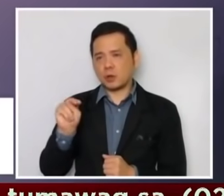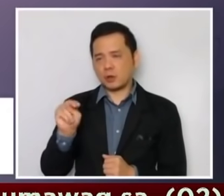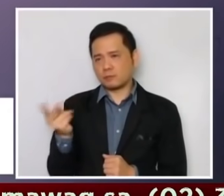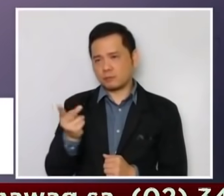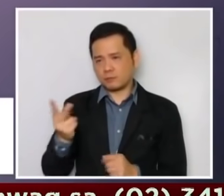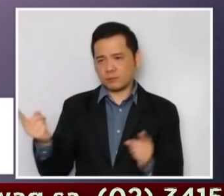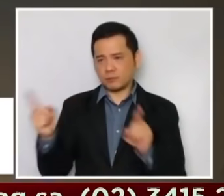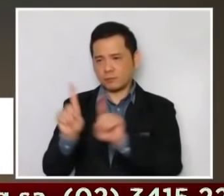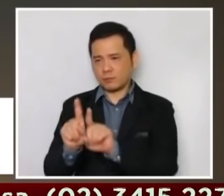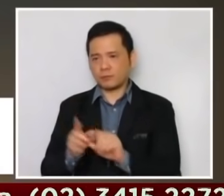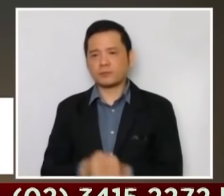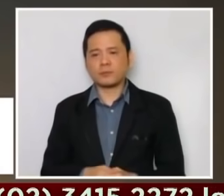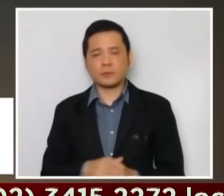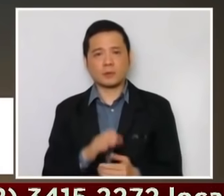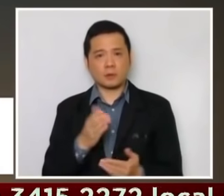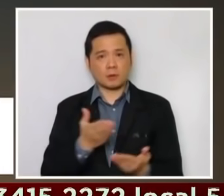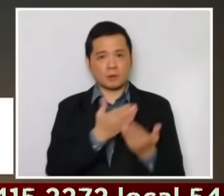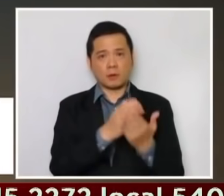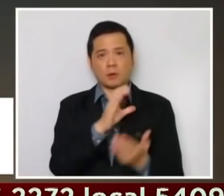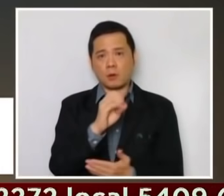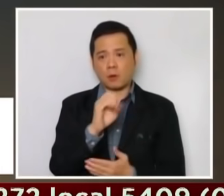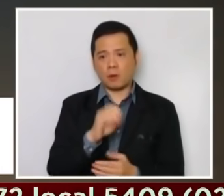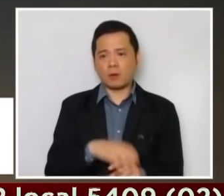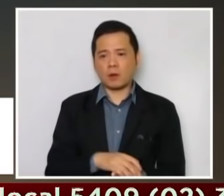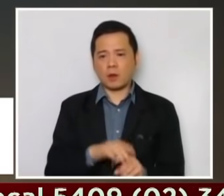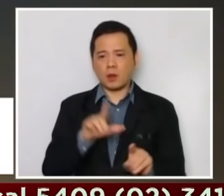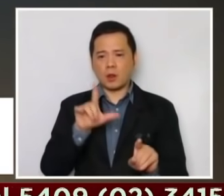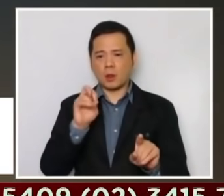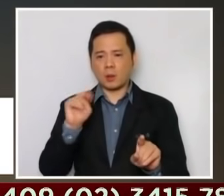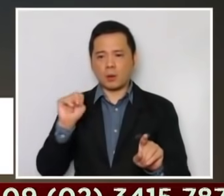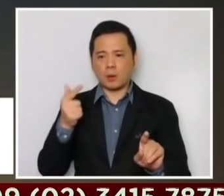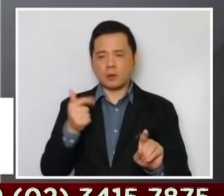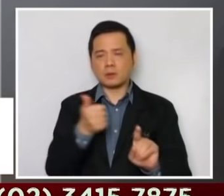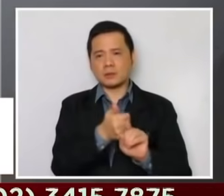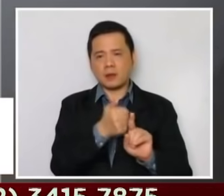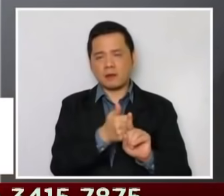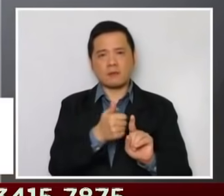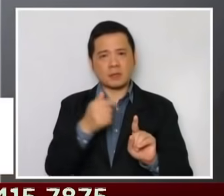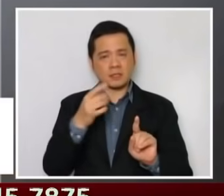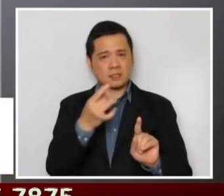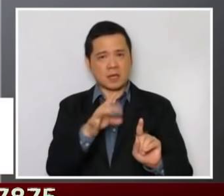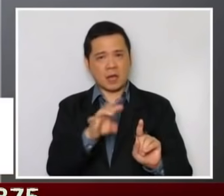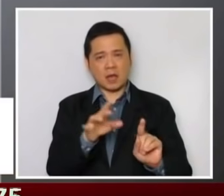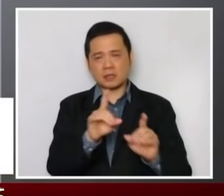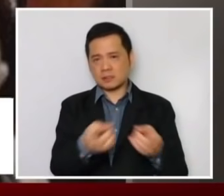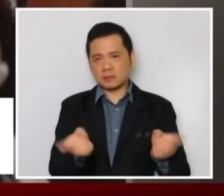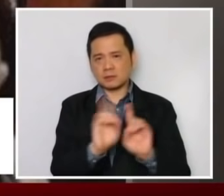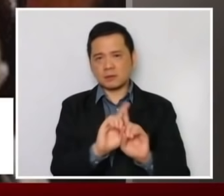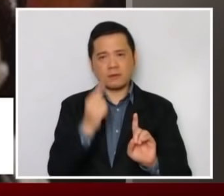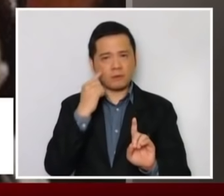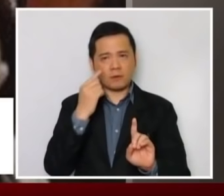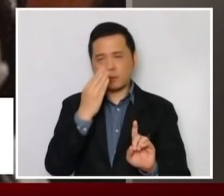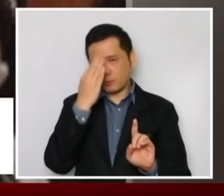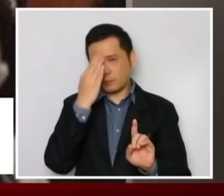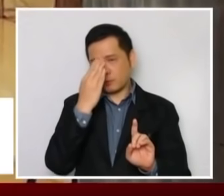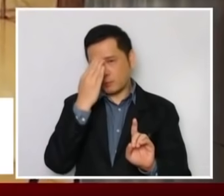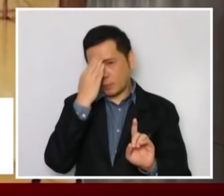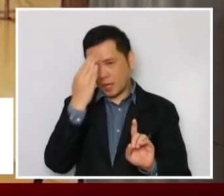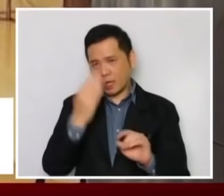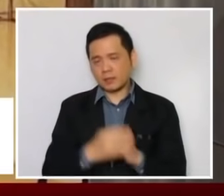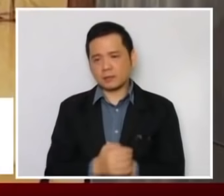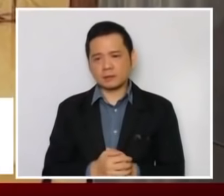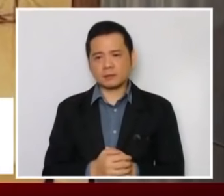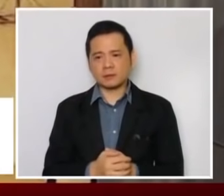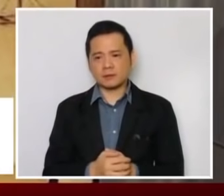kanyang kandidatura ang komedyanteng si Long Mejia bilang bukal ng unang distrito ng Bulacan. Star-studded naman ang Paranaque ticket sa pangunguna ni